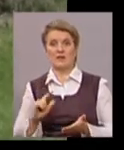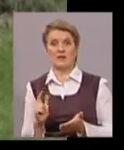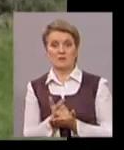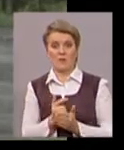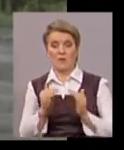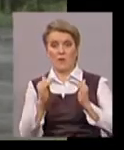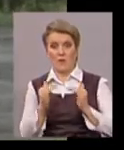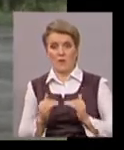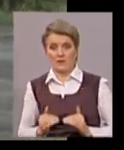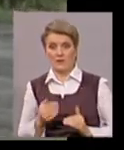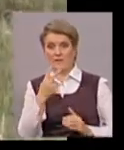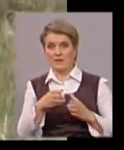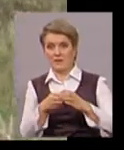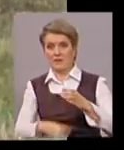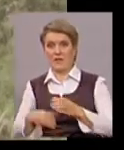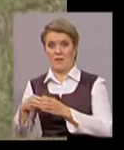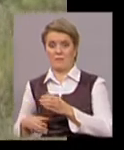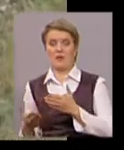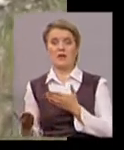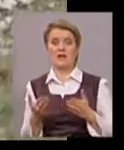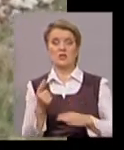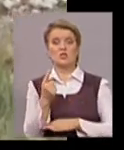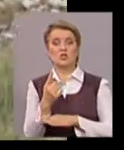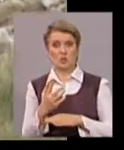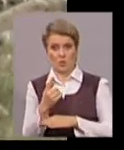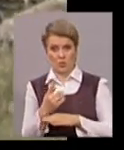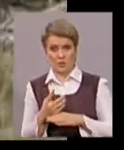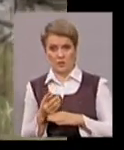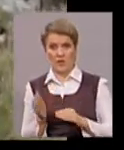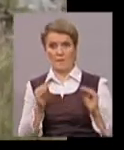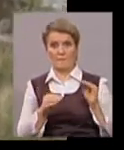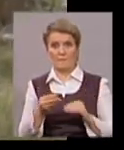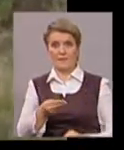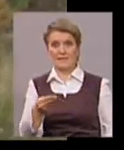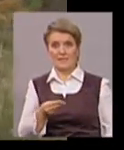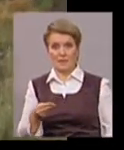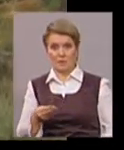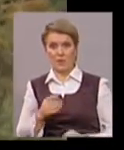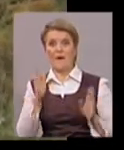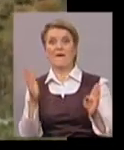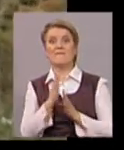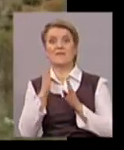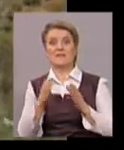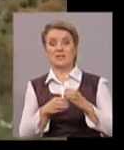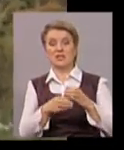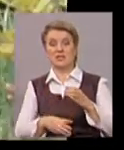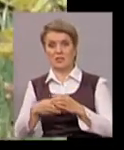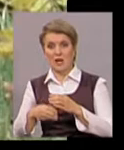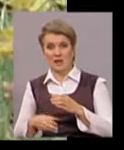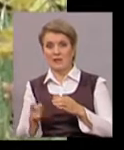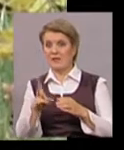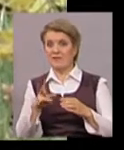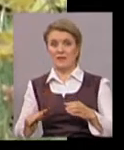що знову видно ті всі ями. Якщо ракетні штольні хоча б присипали землею, то вентиляційні шахти і колодязі навіть не